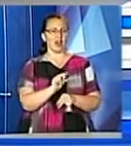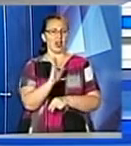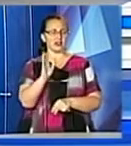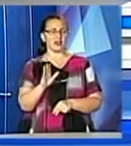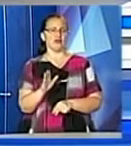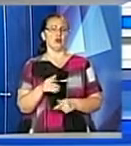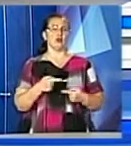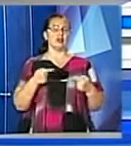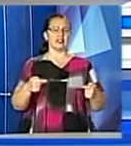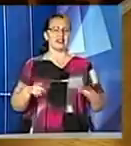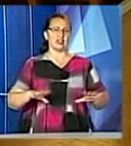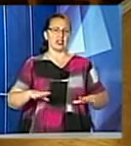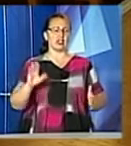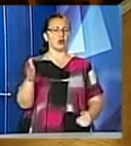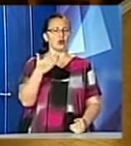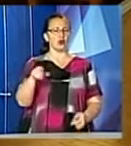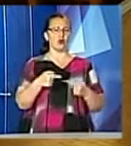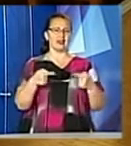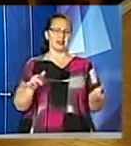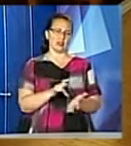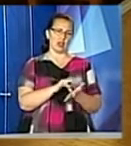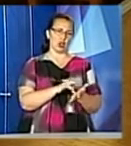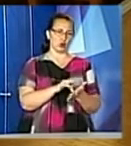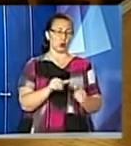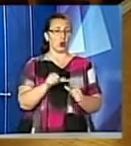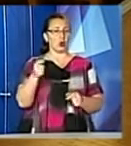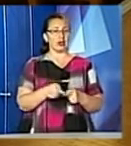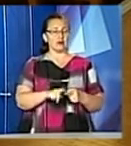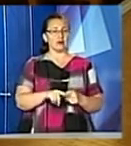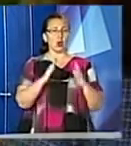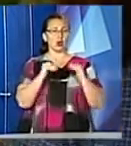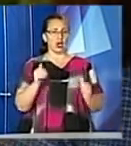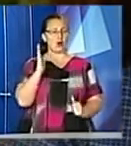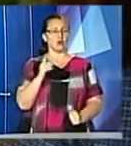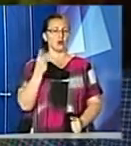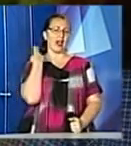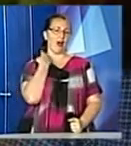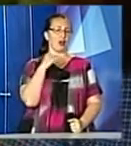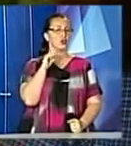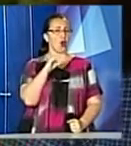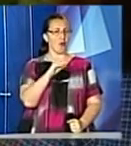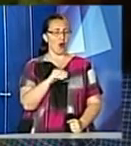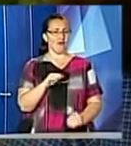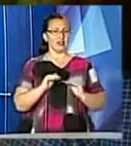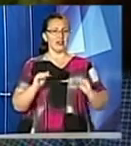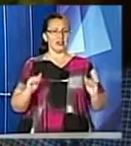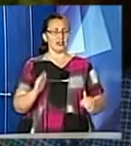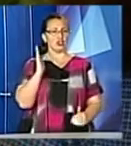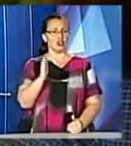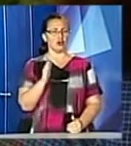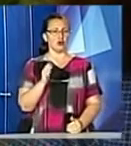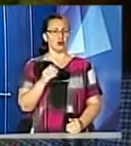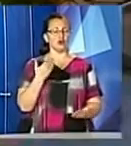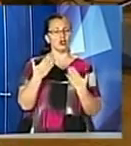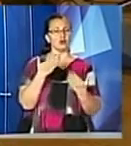кінні прогулянки та різноманітні екскурсії. Окрім того, табір буде англомовним, де діти спілкуватимуться з носіями англійської